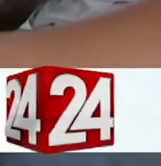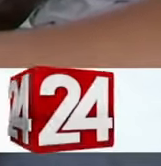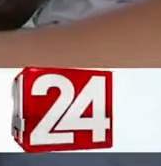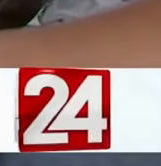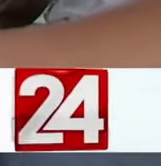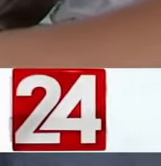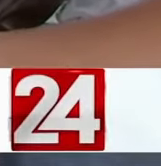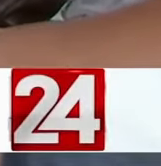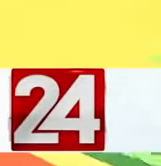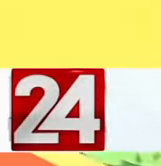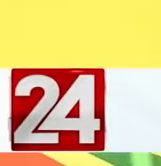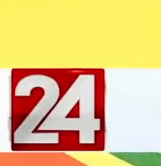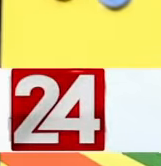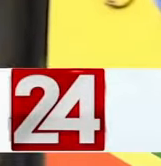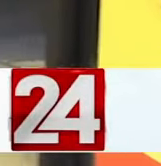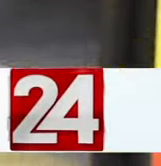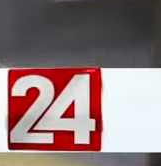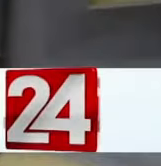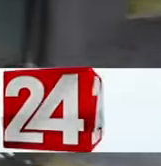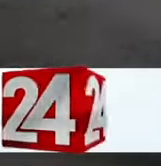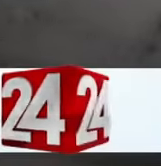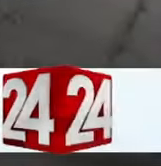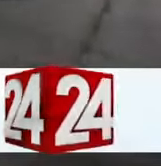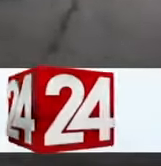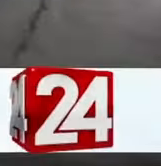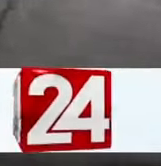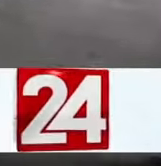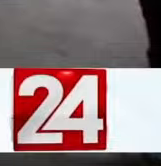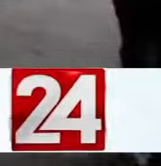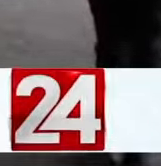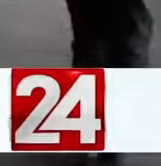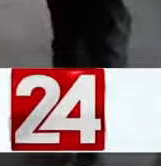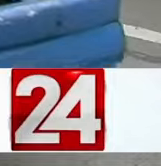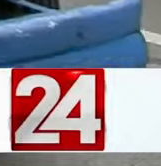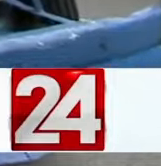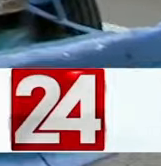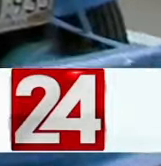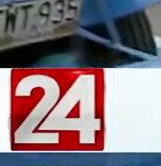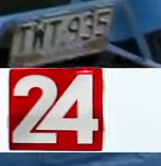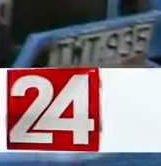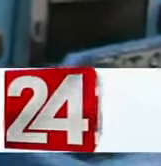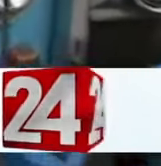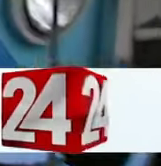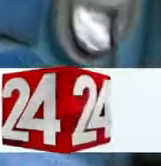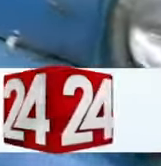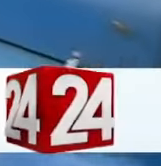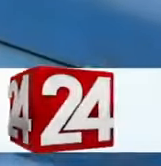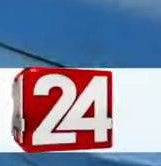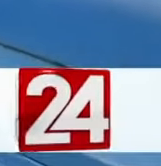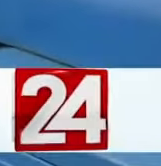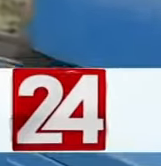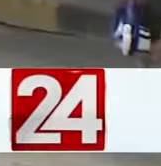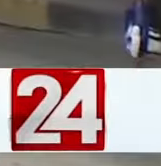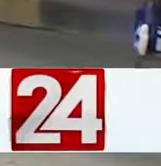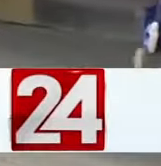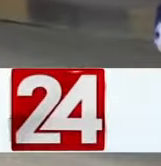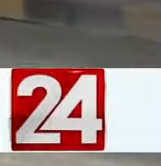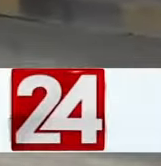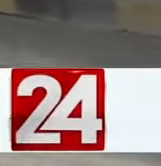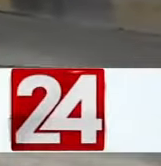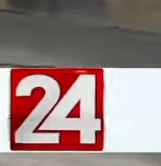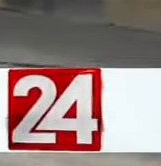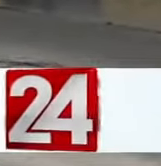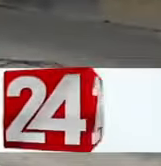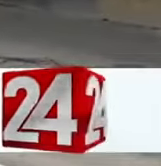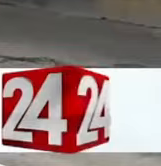diskwento sa pasahe sa jeep, bus at UV Express, inirekomenda ng DOTR at LTFRB.